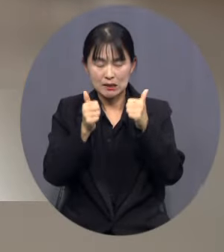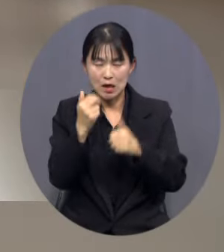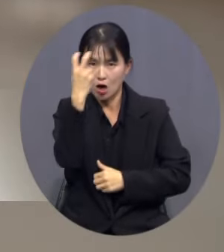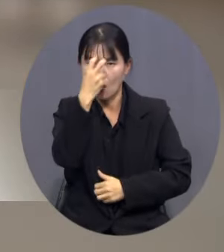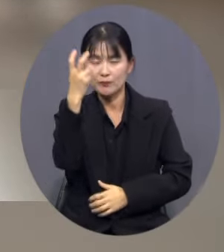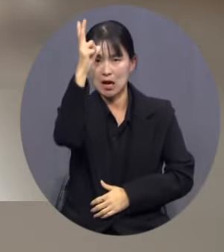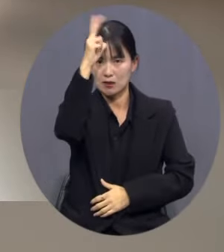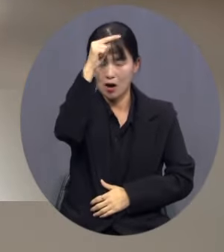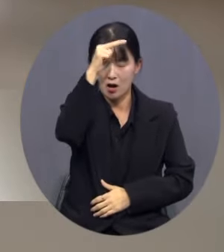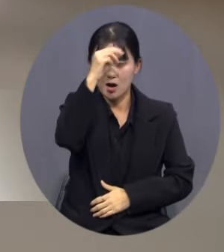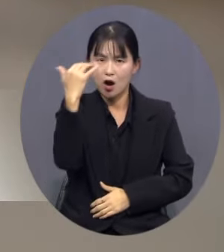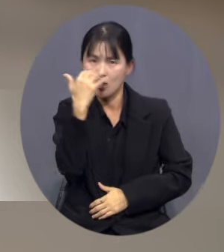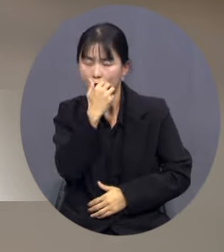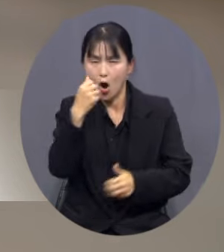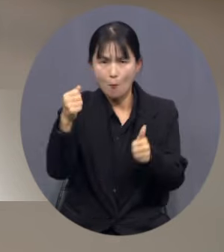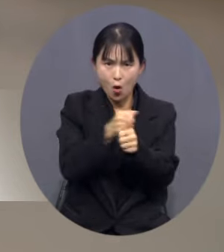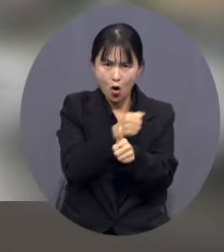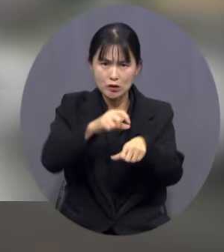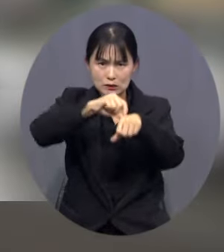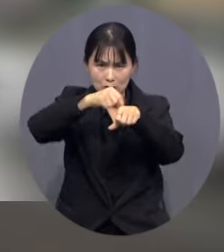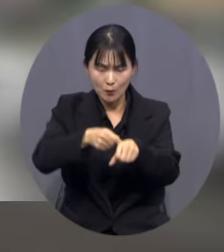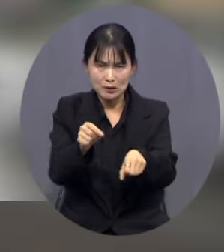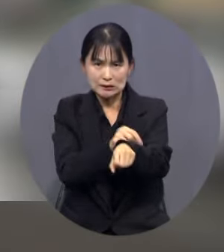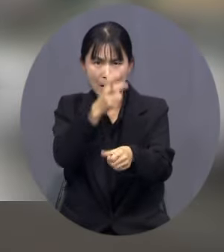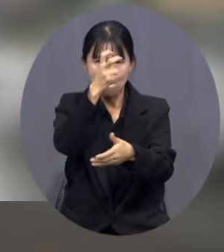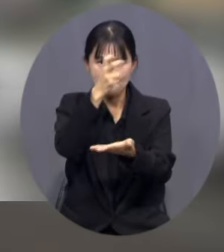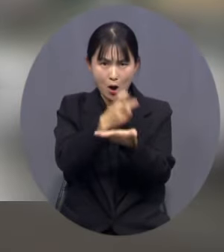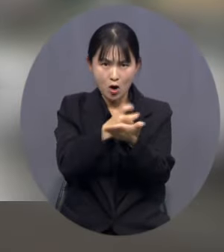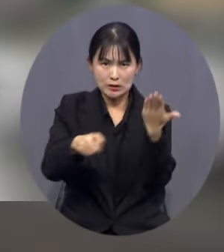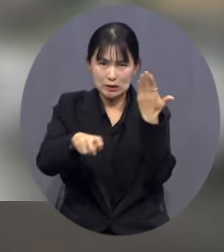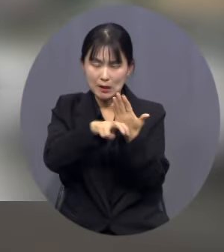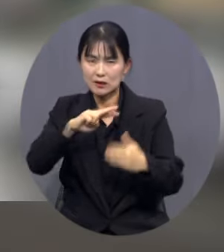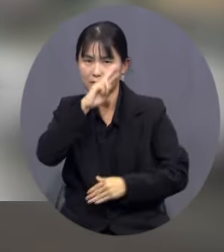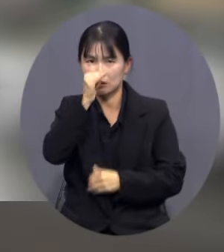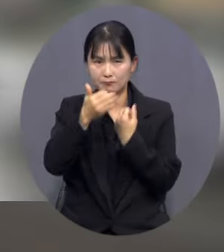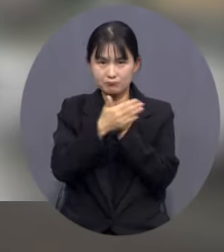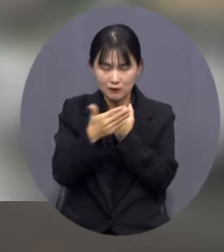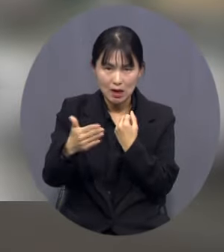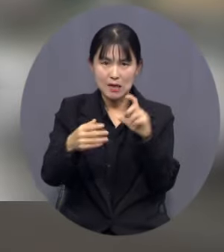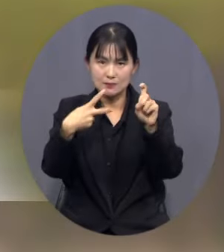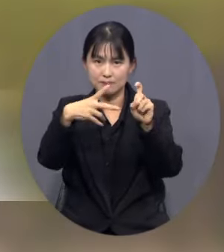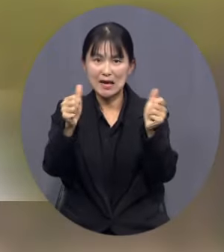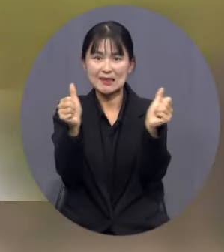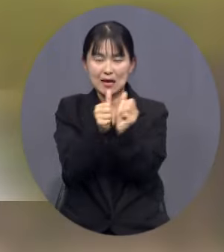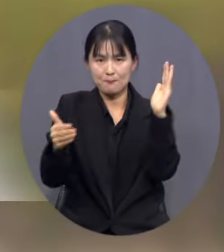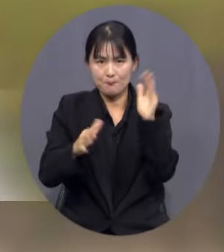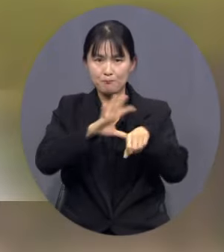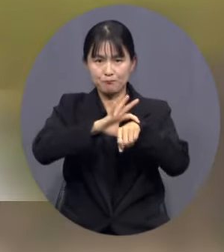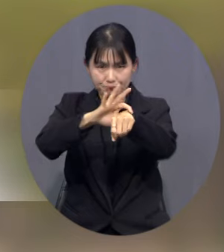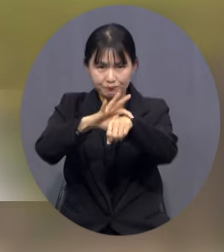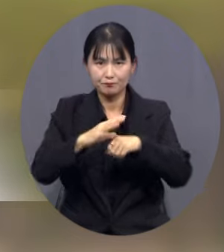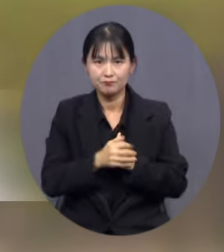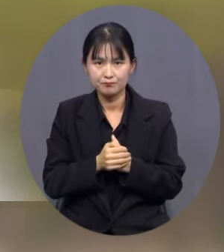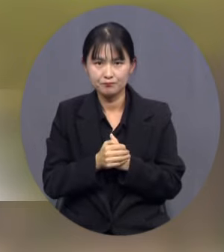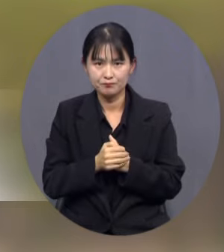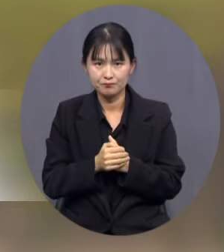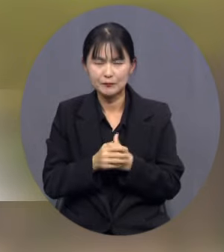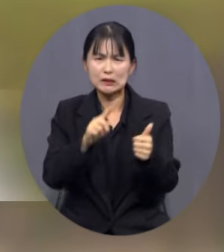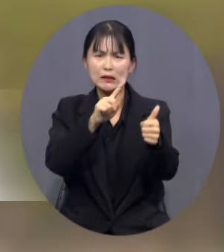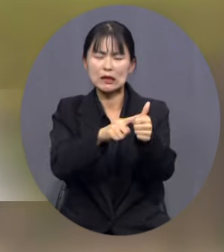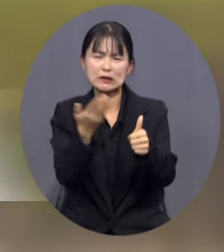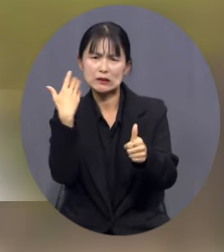제주지방검찰청은 성폭력 범죄 처벌 등에 관한 특례법 위반 혐의로 10대 남학생을 기소했다고 밝혔습니다. 이 남학생은